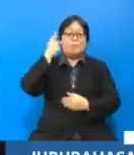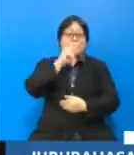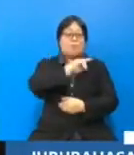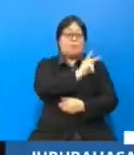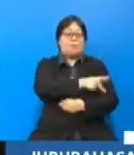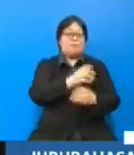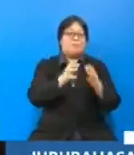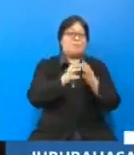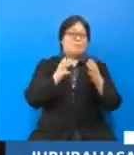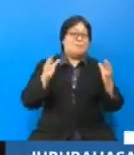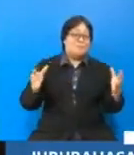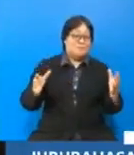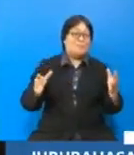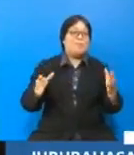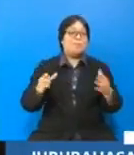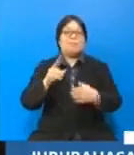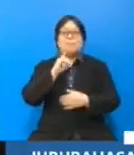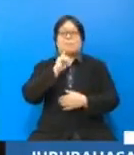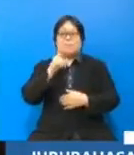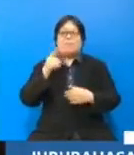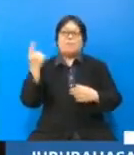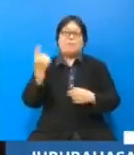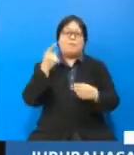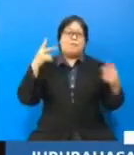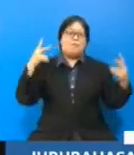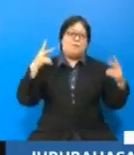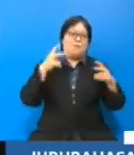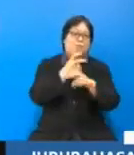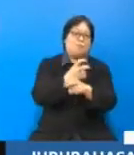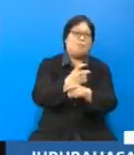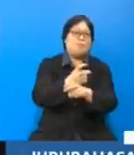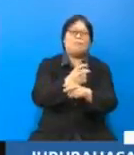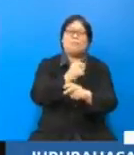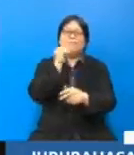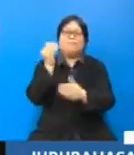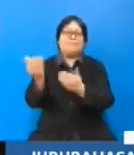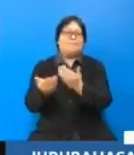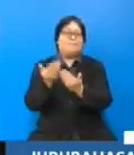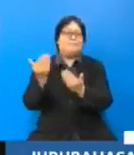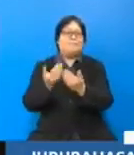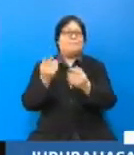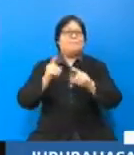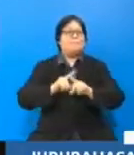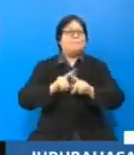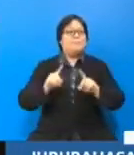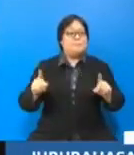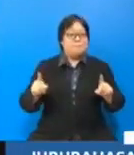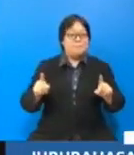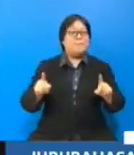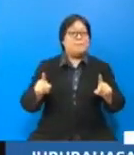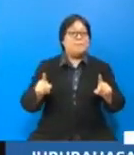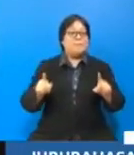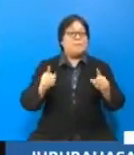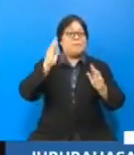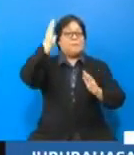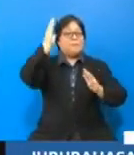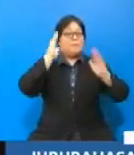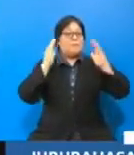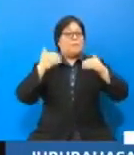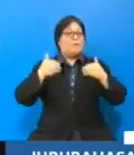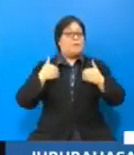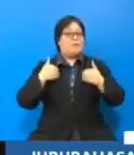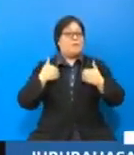besar merupakan suatu perkara yang kompleks dan bukan mudah. Tetapi kelebihan yang ada kepada negara